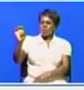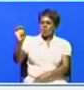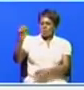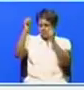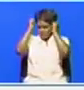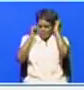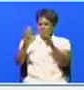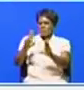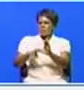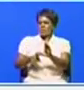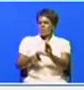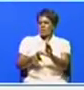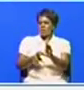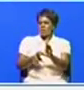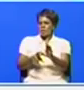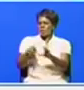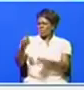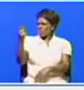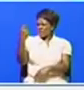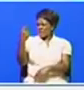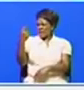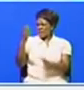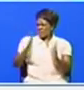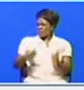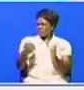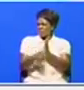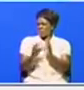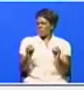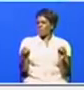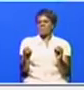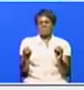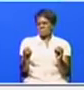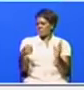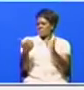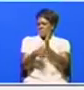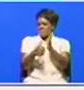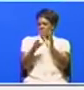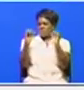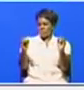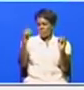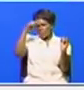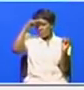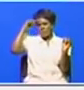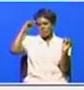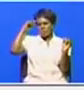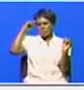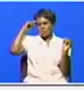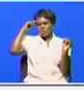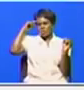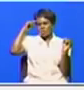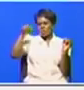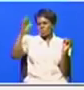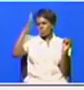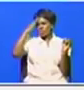yao ya Uingereza. Na haikuwa inatatiza kwamba wewe ni Mkenya, wewe si raia wao? Hapana. Haikuwa inatatiza kwa sababu kama vile